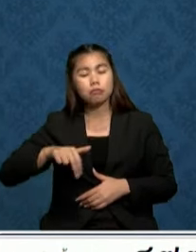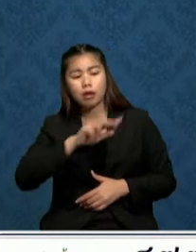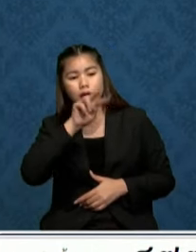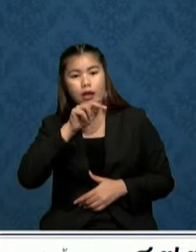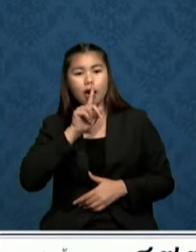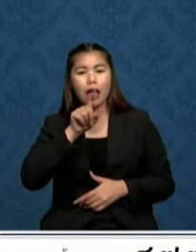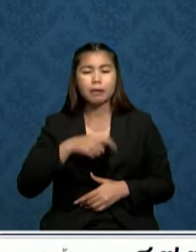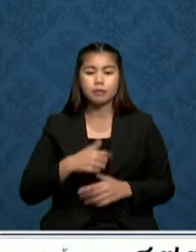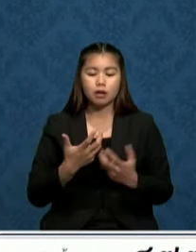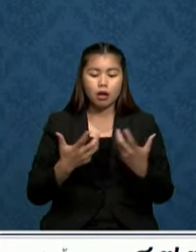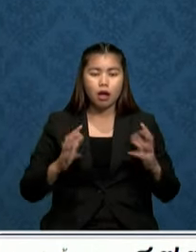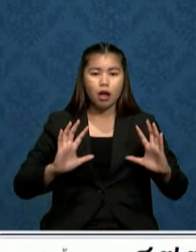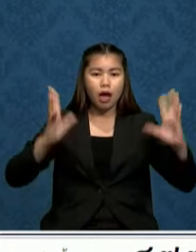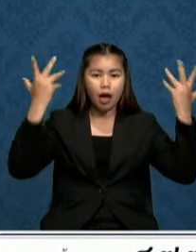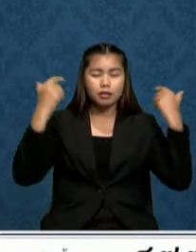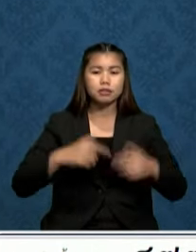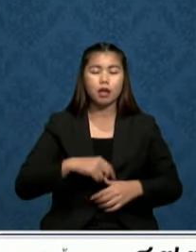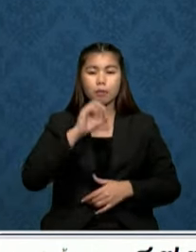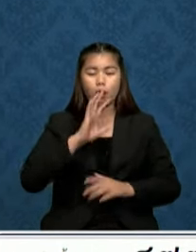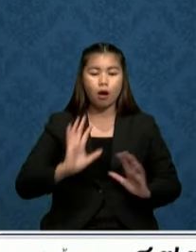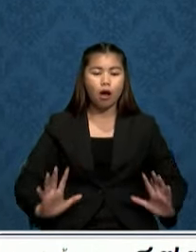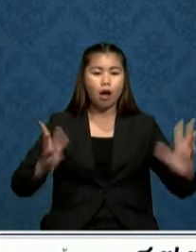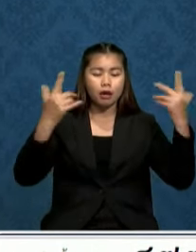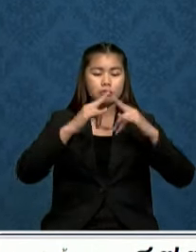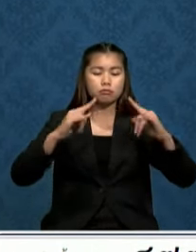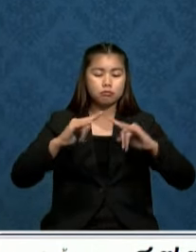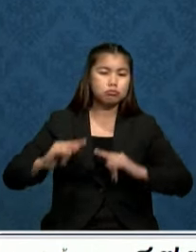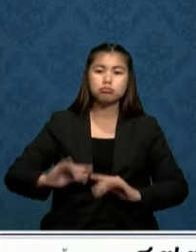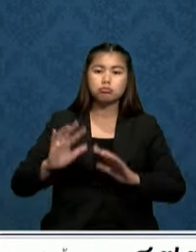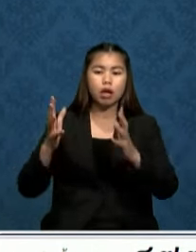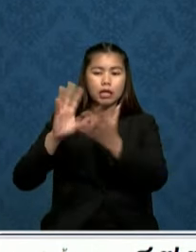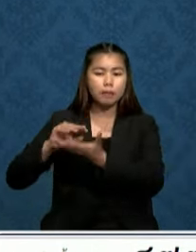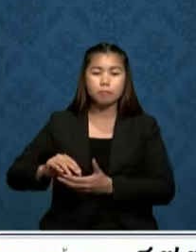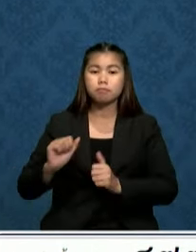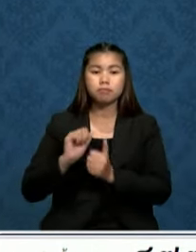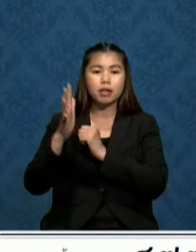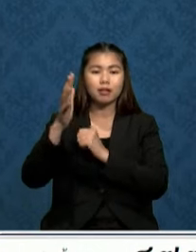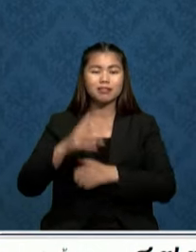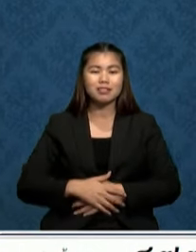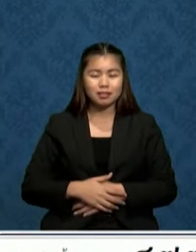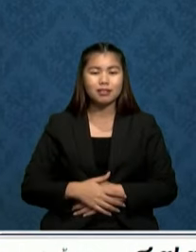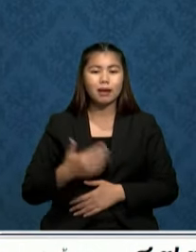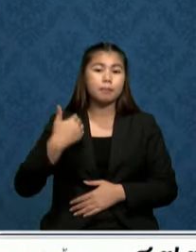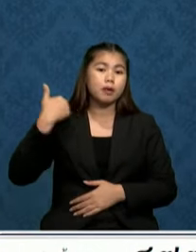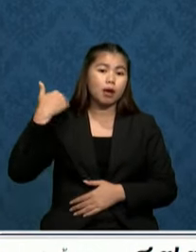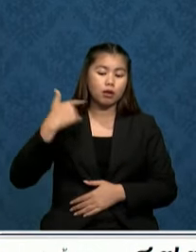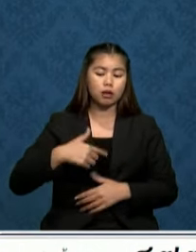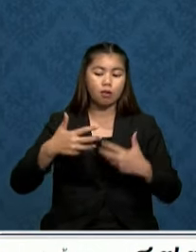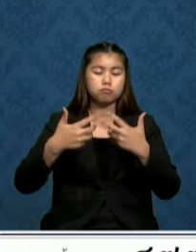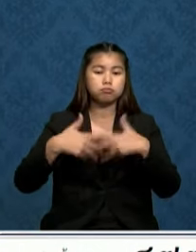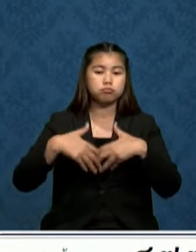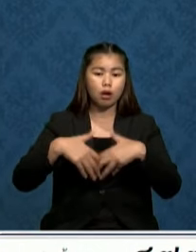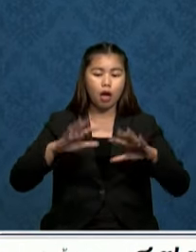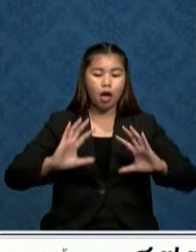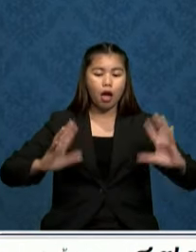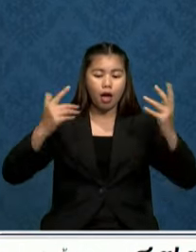เม Warการ negativeงไม่ทังเก็บเต็อะไรไมทันเลยที่ผ่านมาเครื่องปนไฟหายไปอั